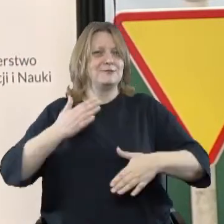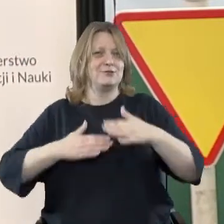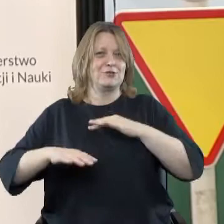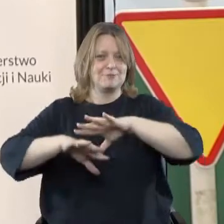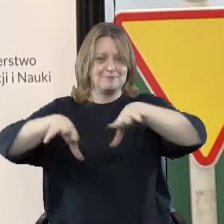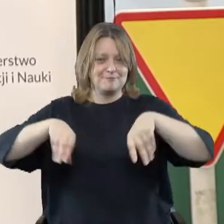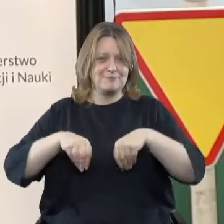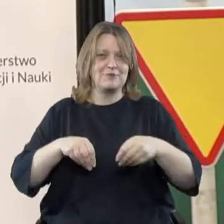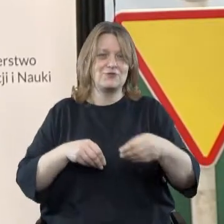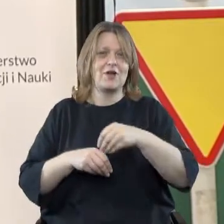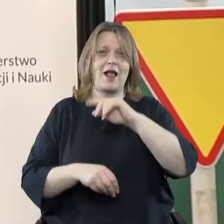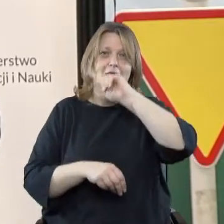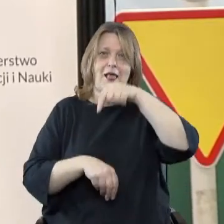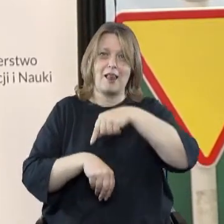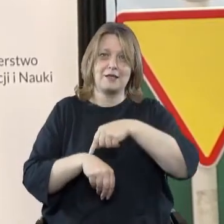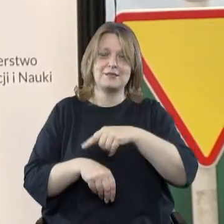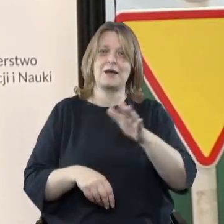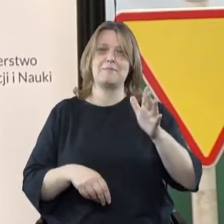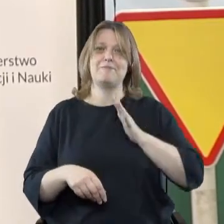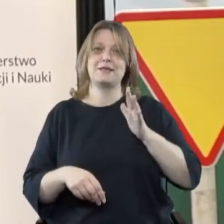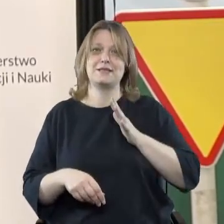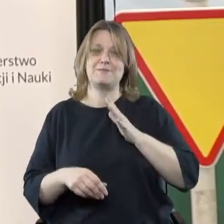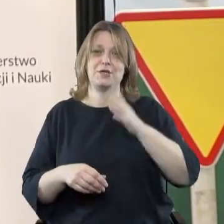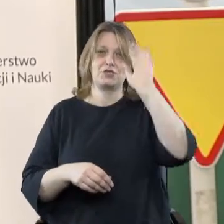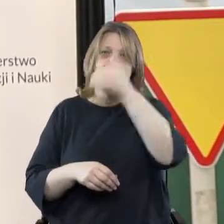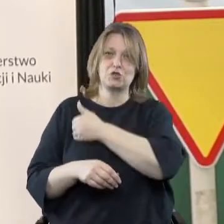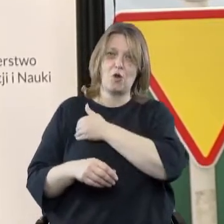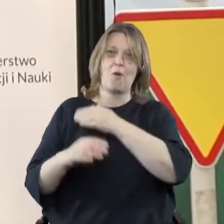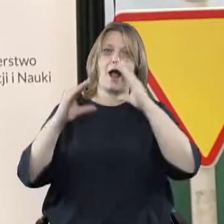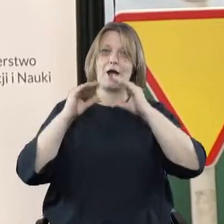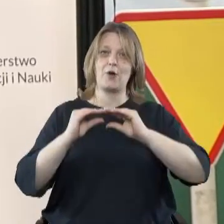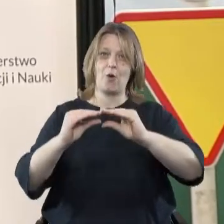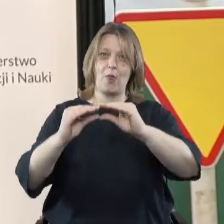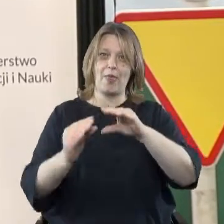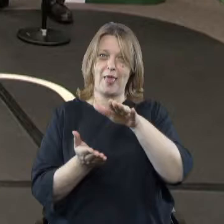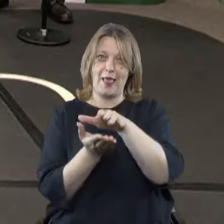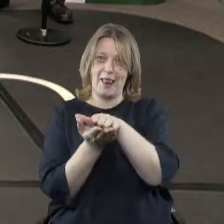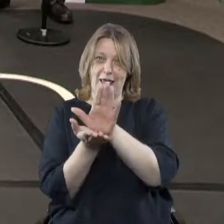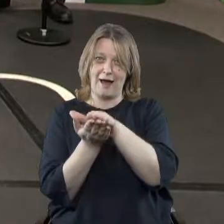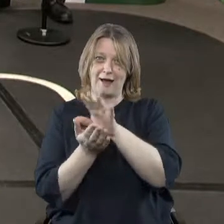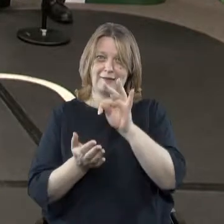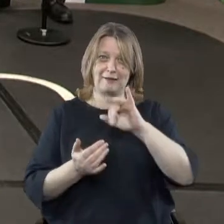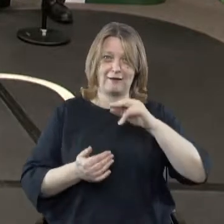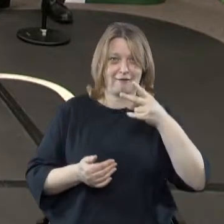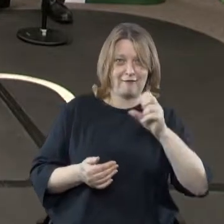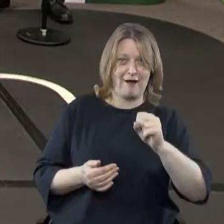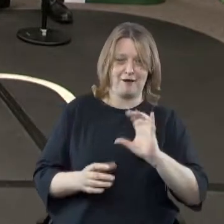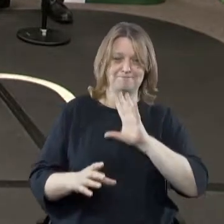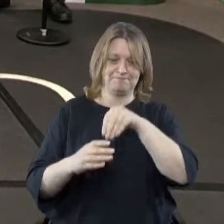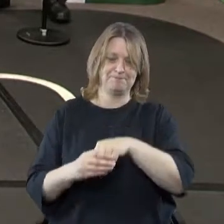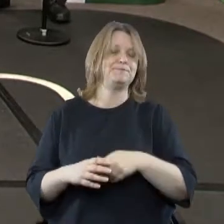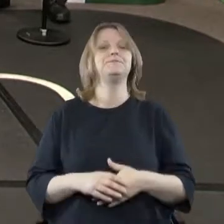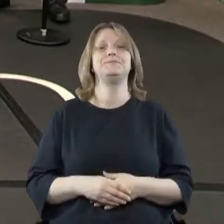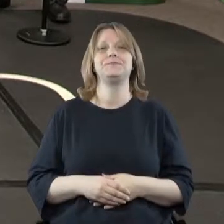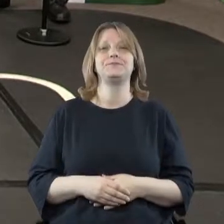tych lekcjach Bezpieczna Szkoła Krokodylka Tirka u naszych krokodyli uczestniczyć. Dziękuję bardzo. Dziękuję panie ministrze. Poproszę o zabranie głosu